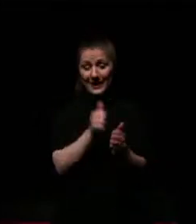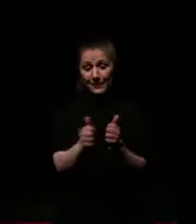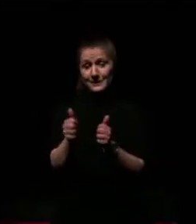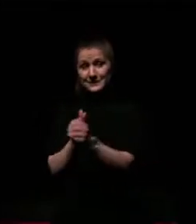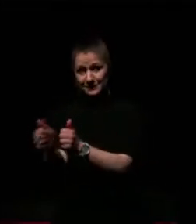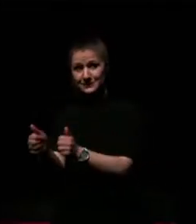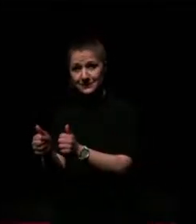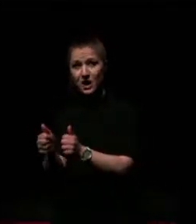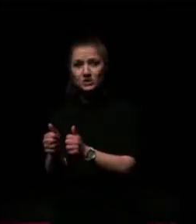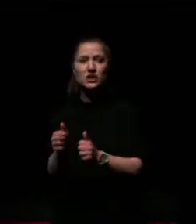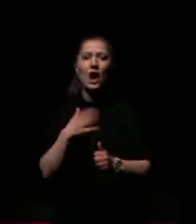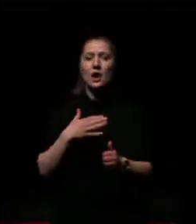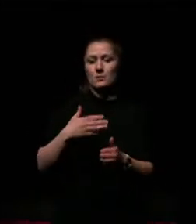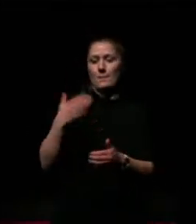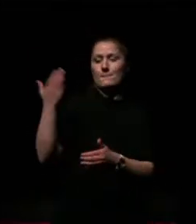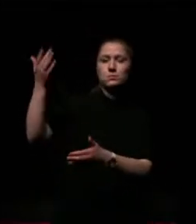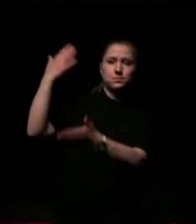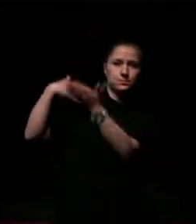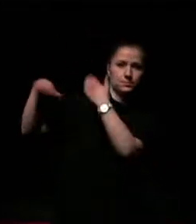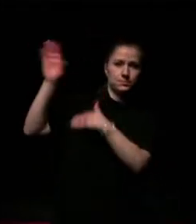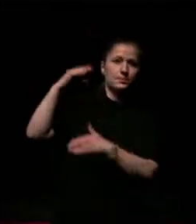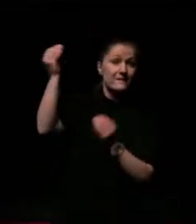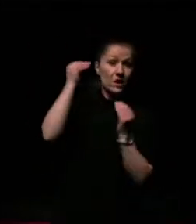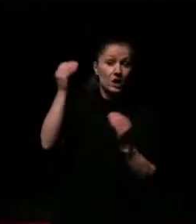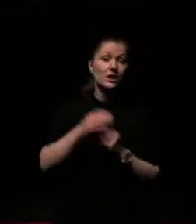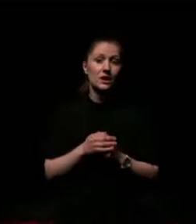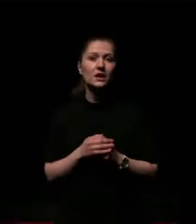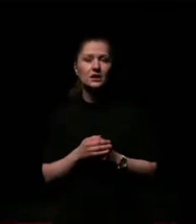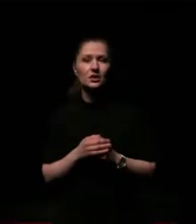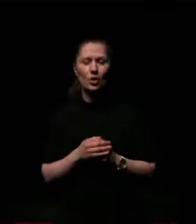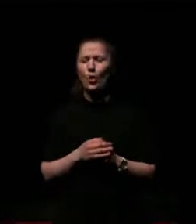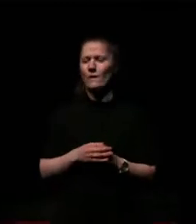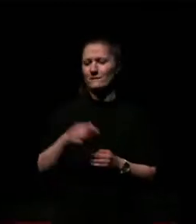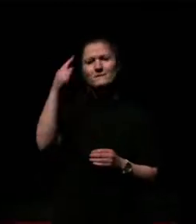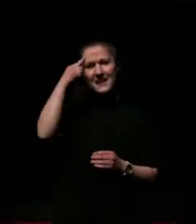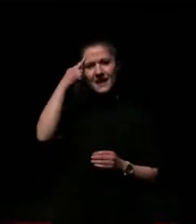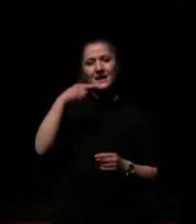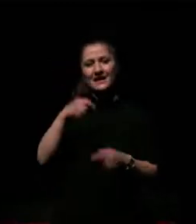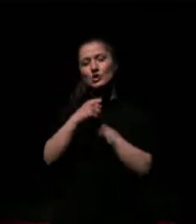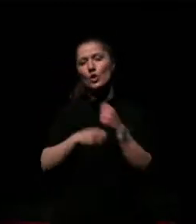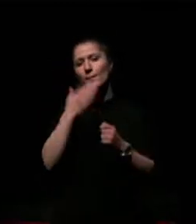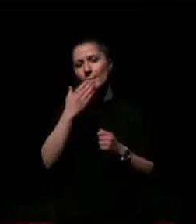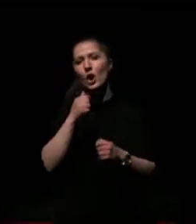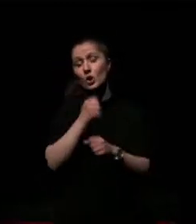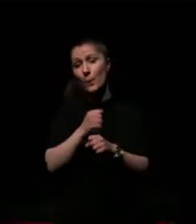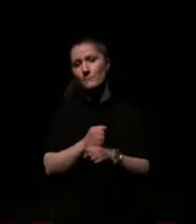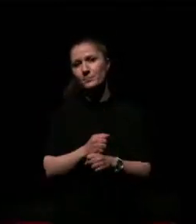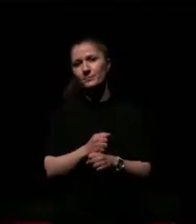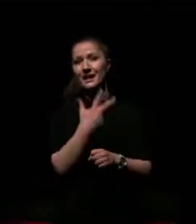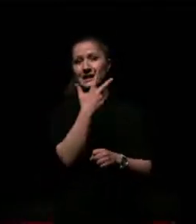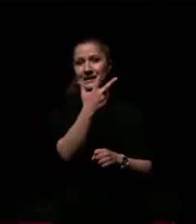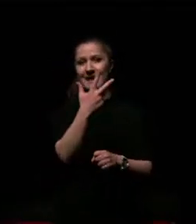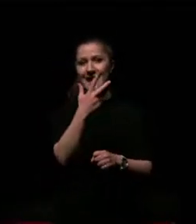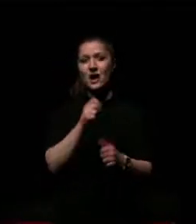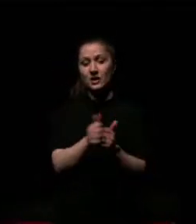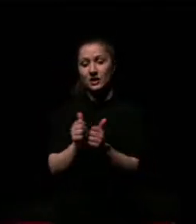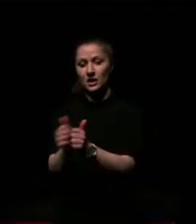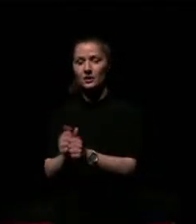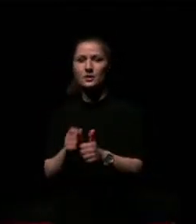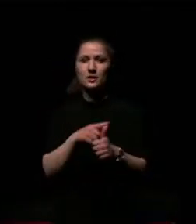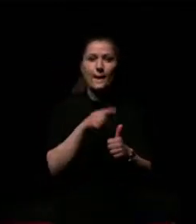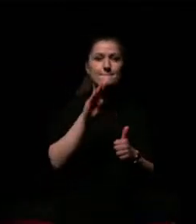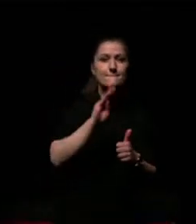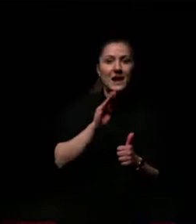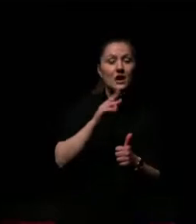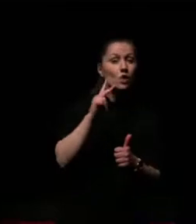har lang og bred erfaring fra samfunnet, og vi er overbevist om at de kommer til å gjøre en veldig god jobb. Vi innstiller følgende tre kandidater. Bernhard